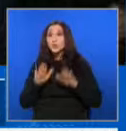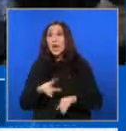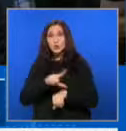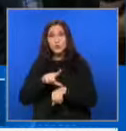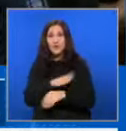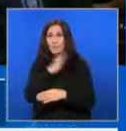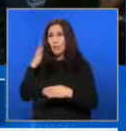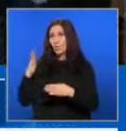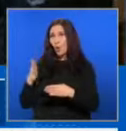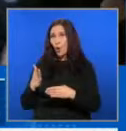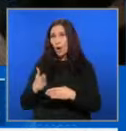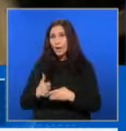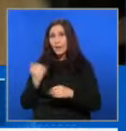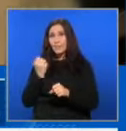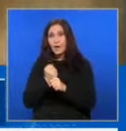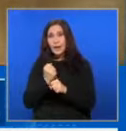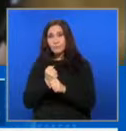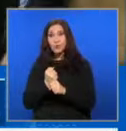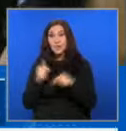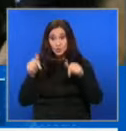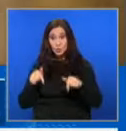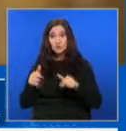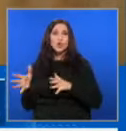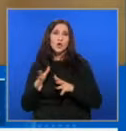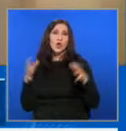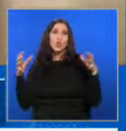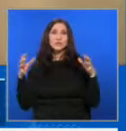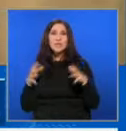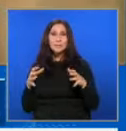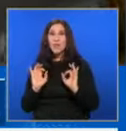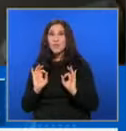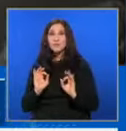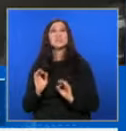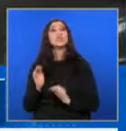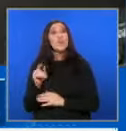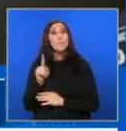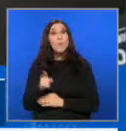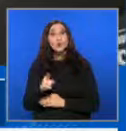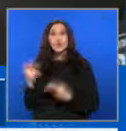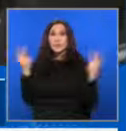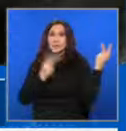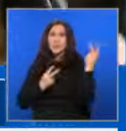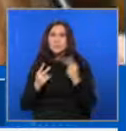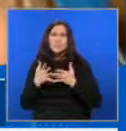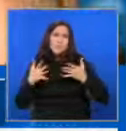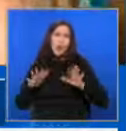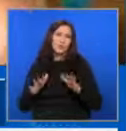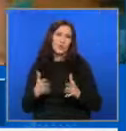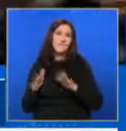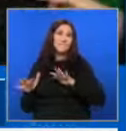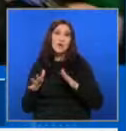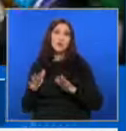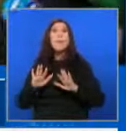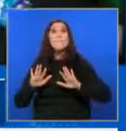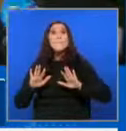на работата на настоящото Народно събрание наистина ще може да се разберат много неща, но вероятно